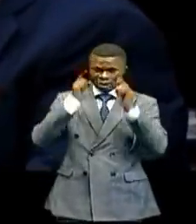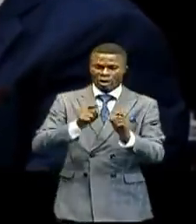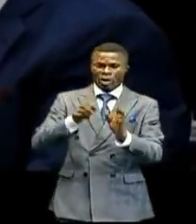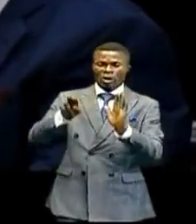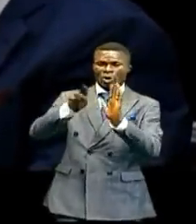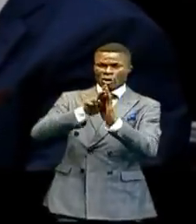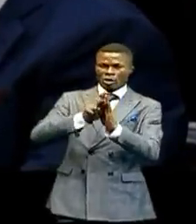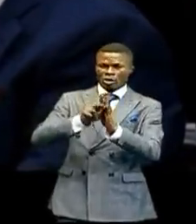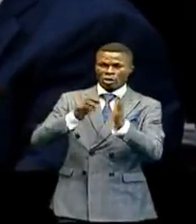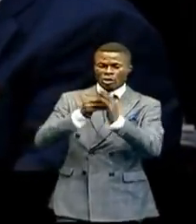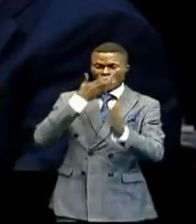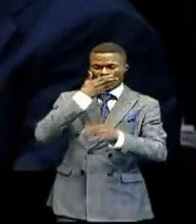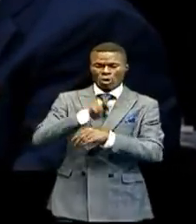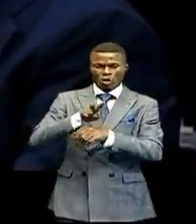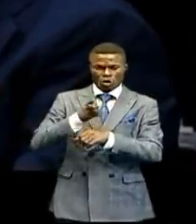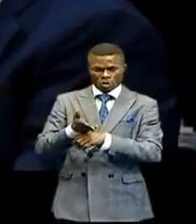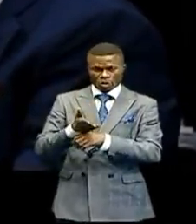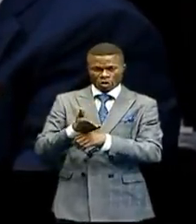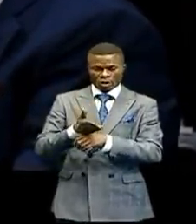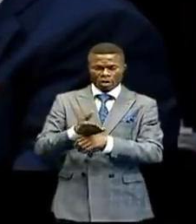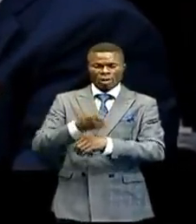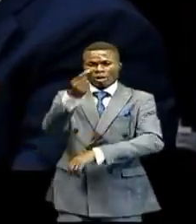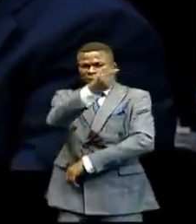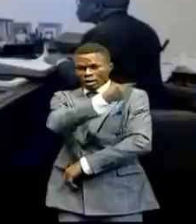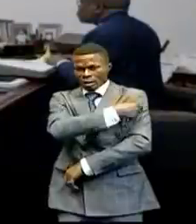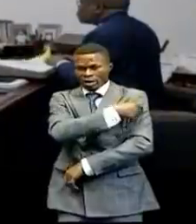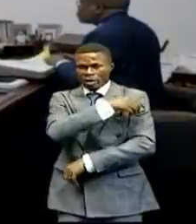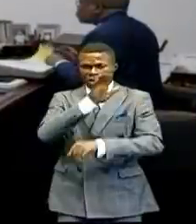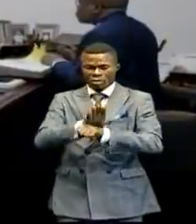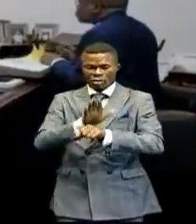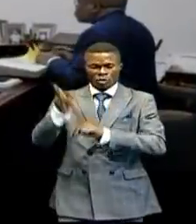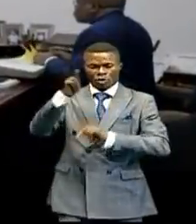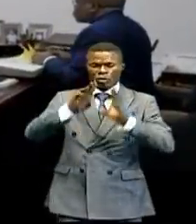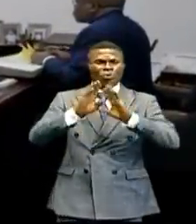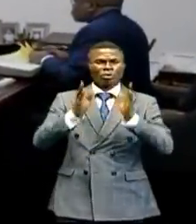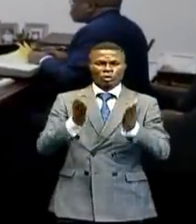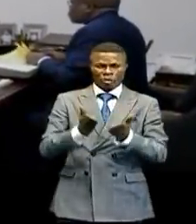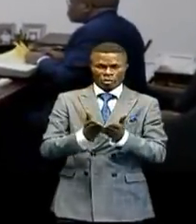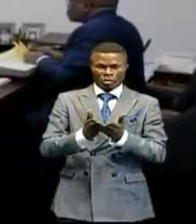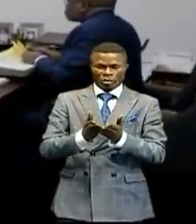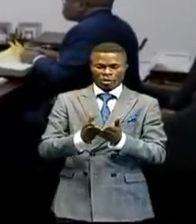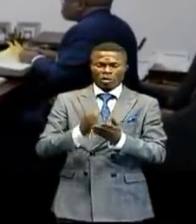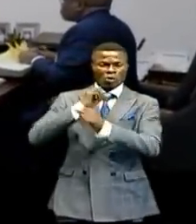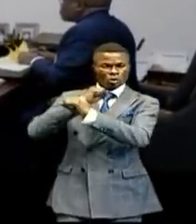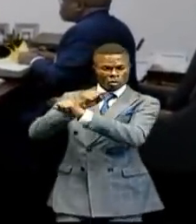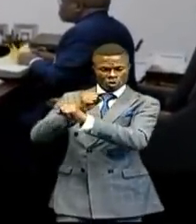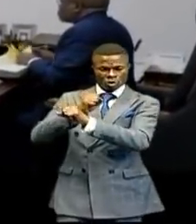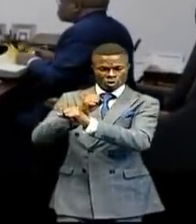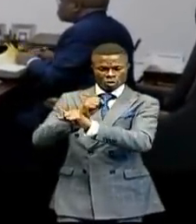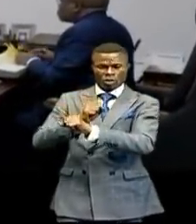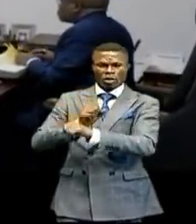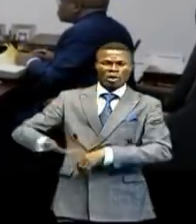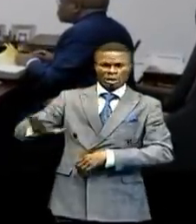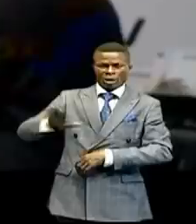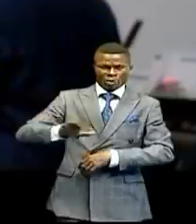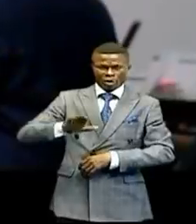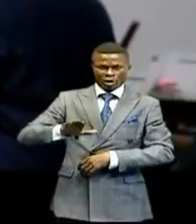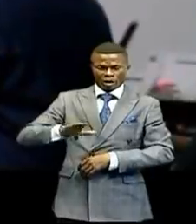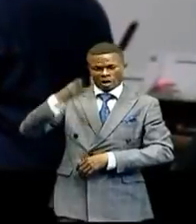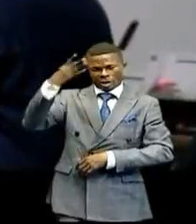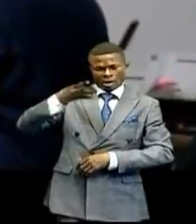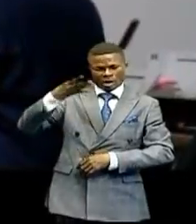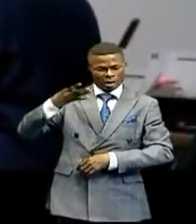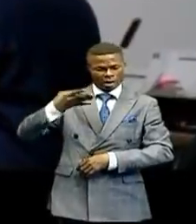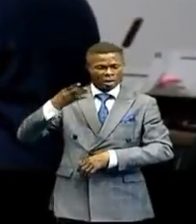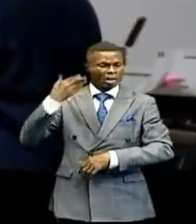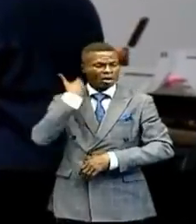barrières à la COVID-19 et la vaccination massive de la population pourraient mettre notre pays à l'abri d'une 4e